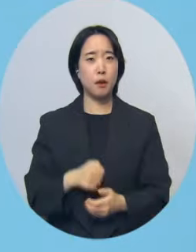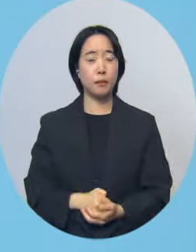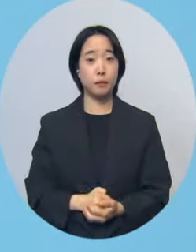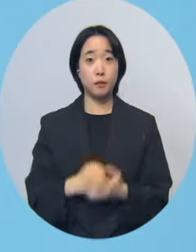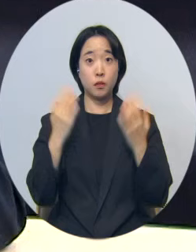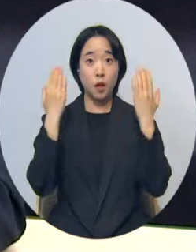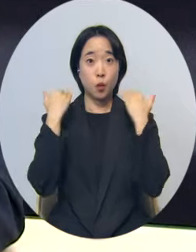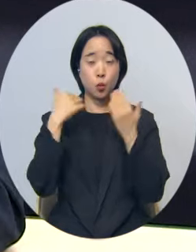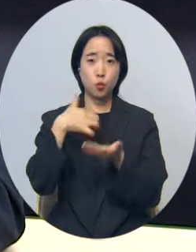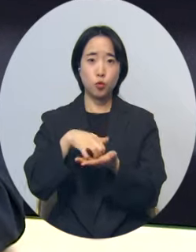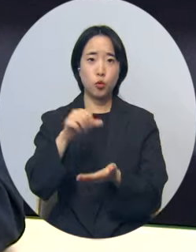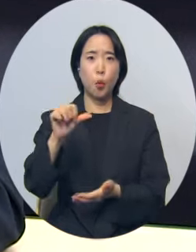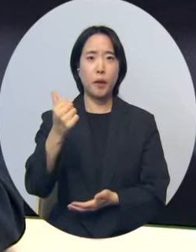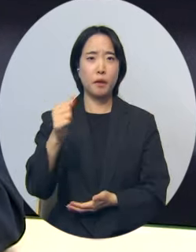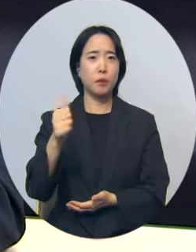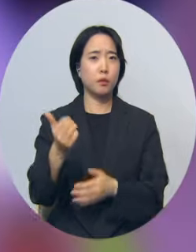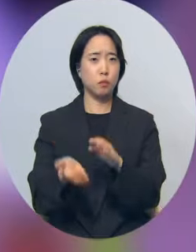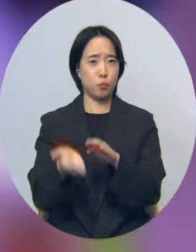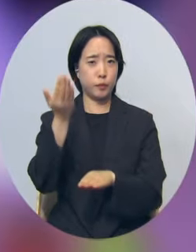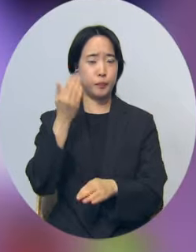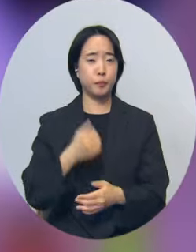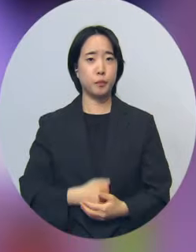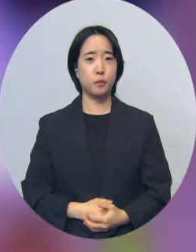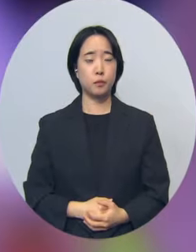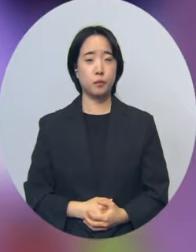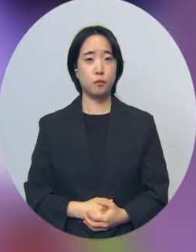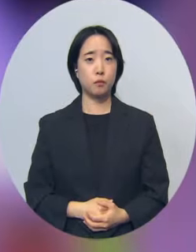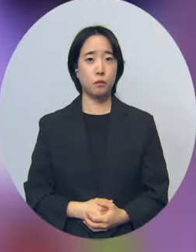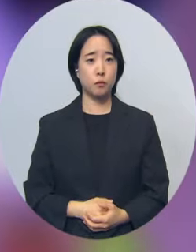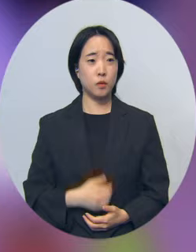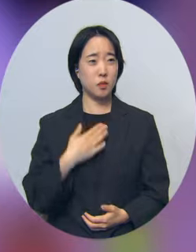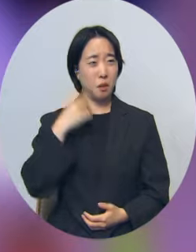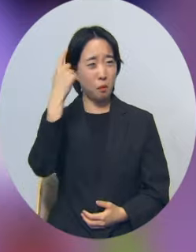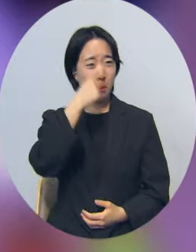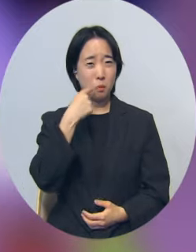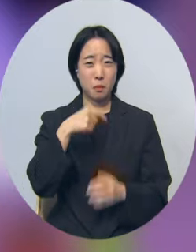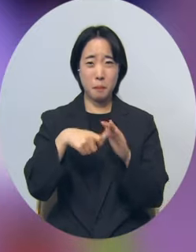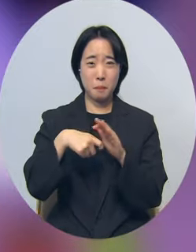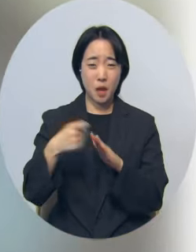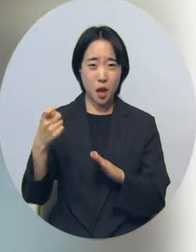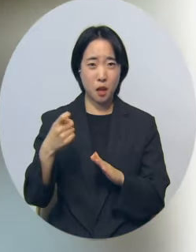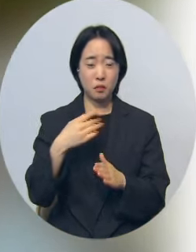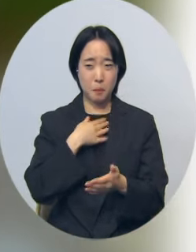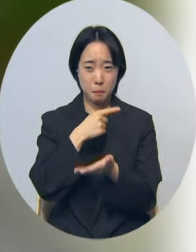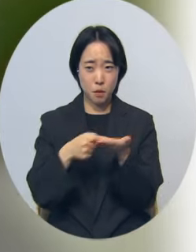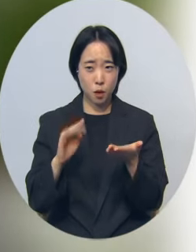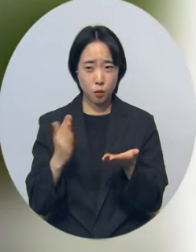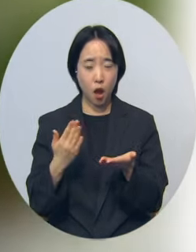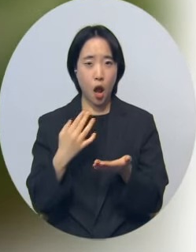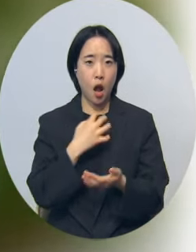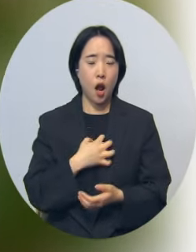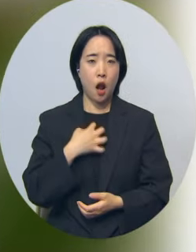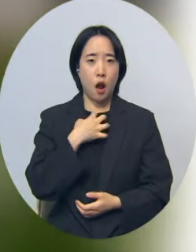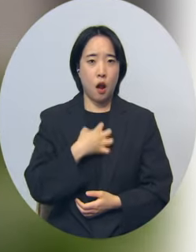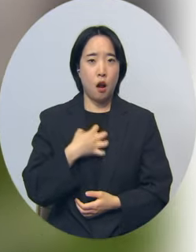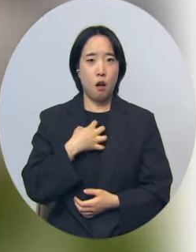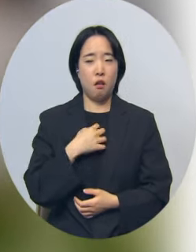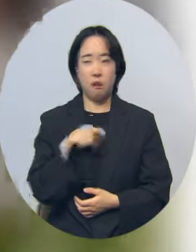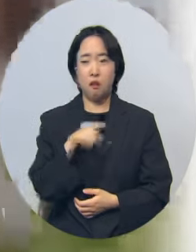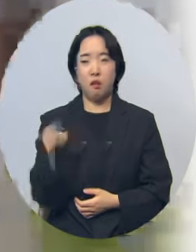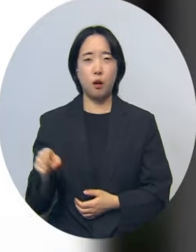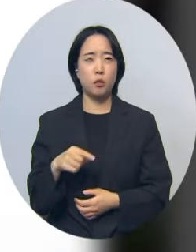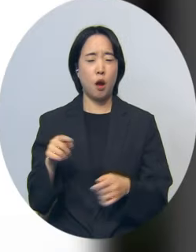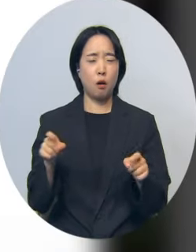학교가 500곳이 넘습니다. 언제 어떻게 딥페이크 합성물 피해자가 될지 모른다는 공포가